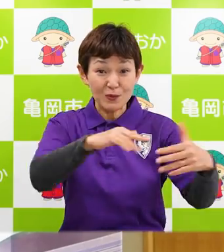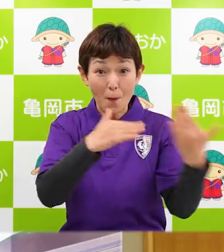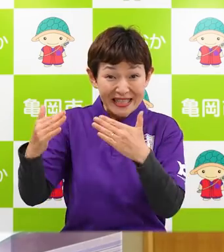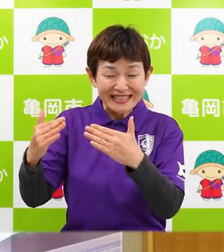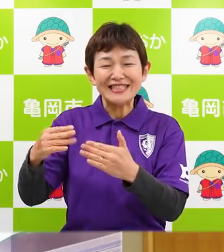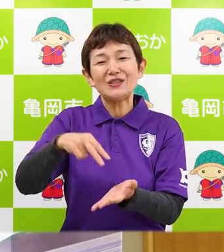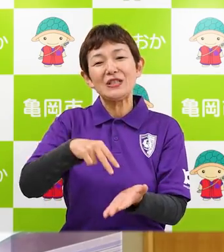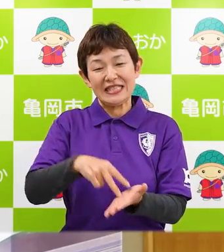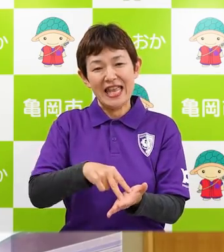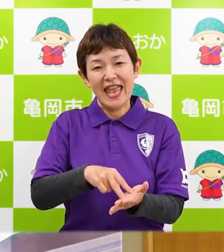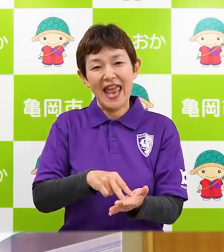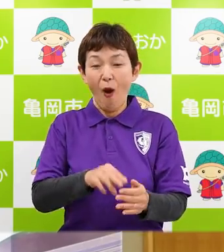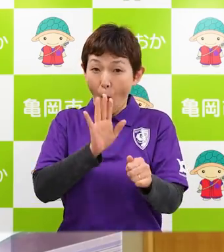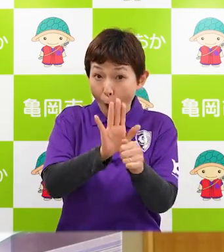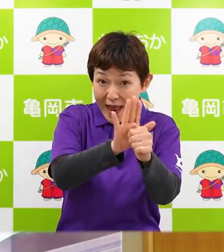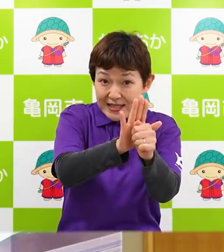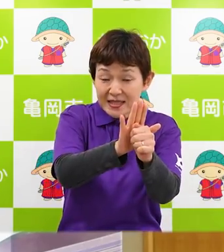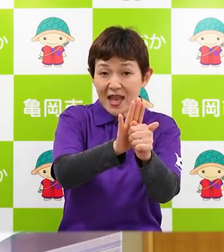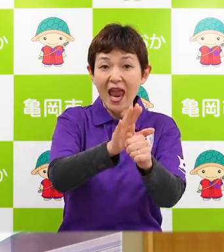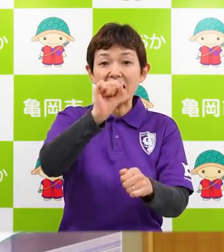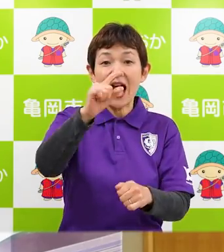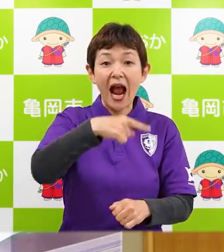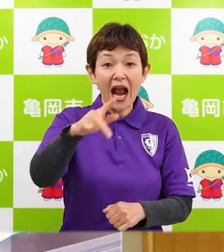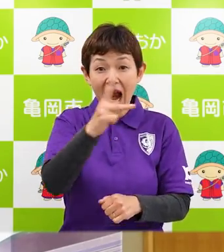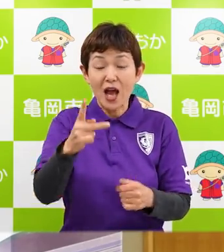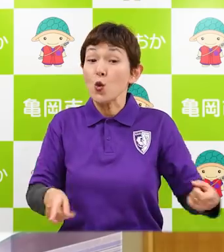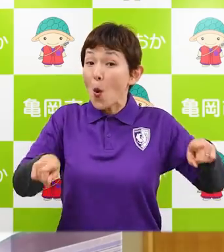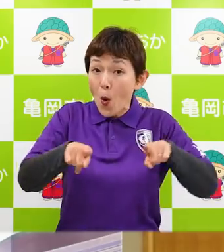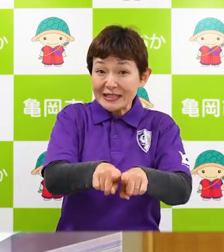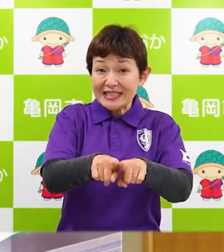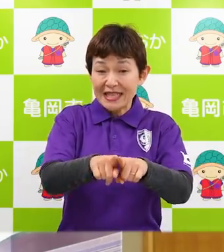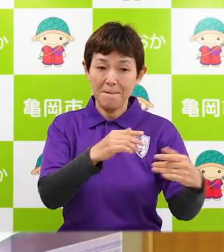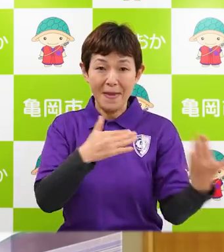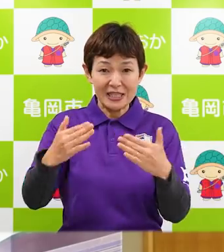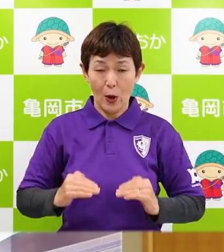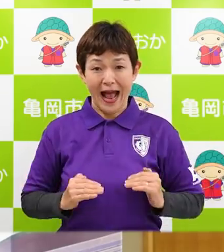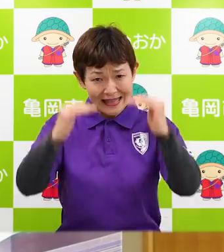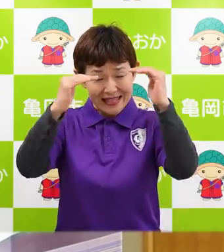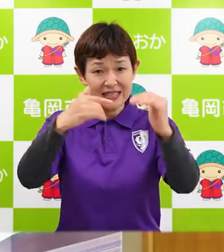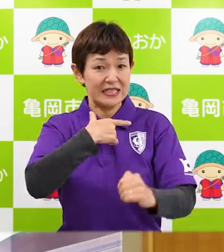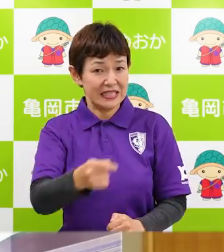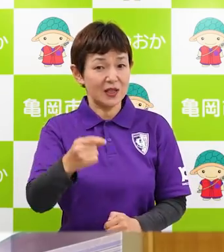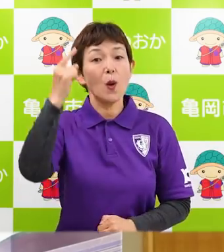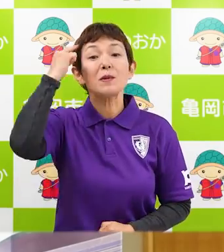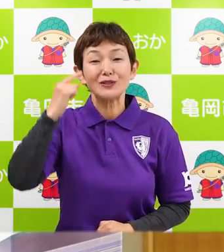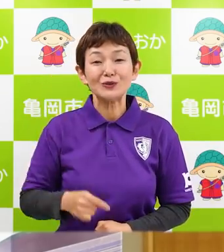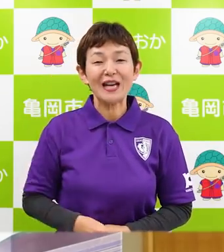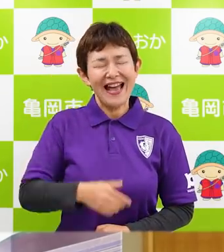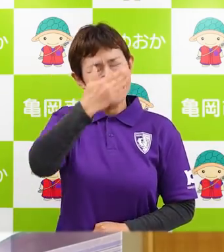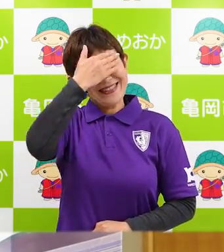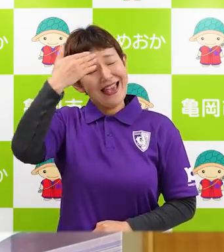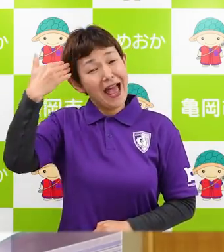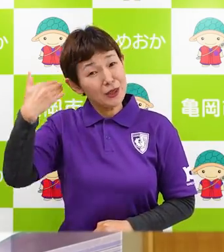ンガ FC を応援し、サンガと共にこの町を発展をさせていきたいと考えています。やっとこの町